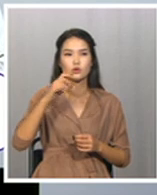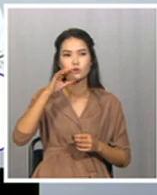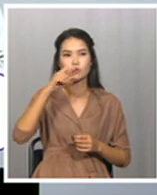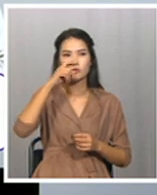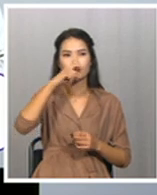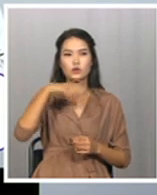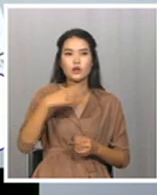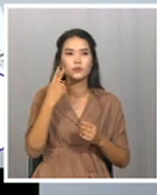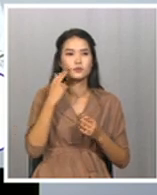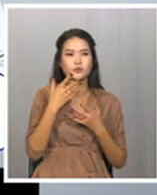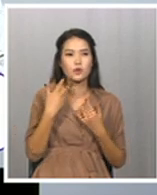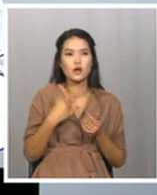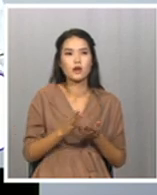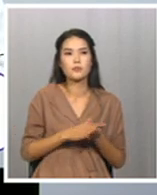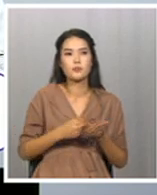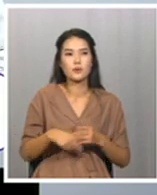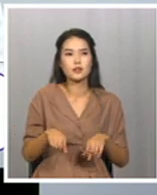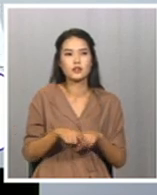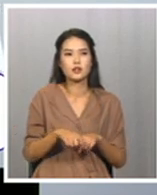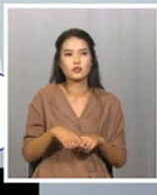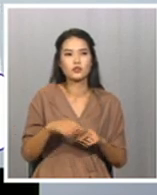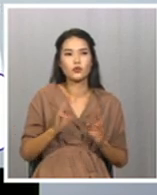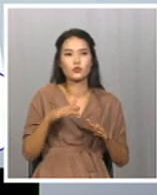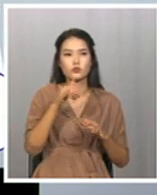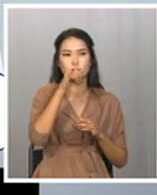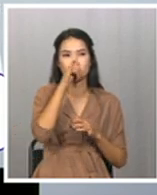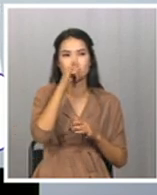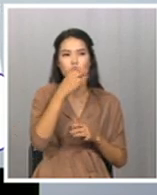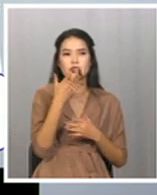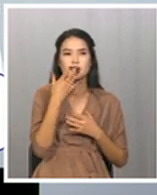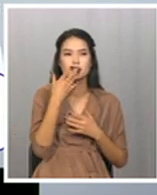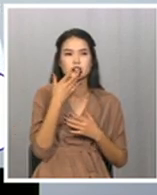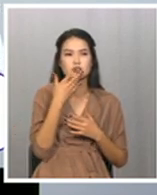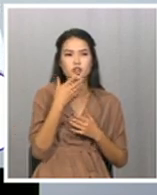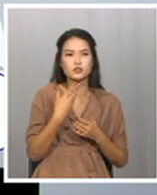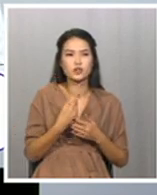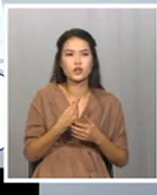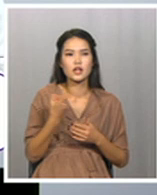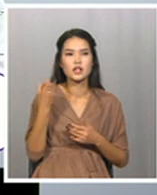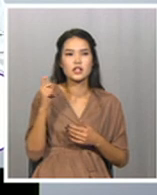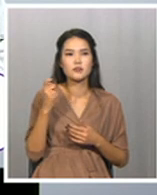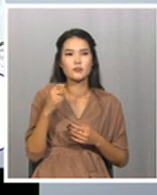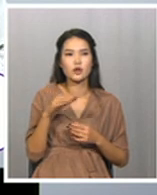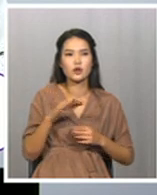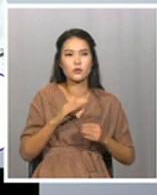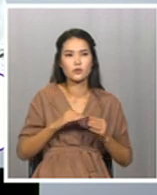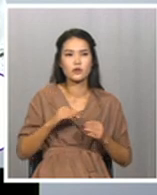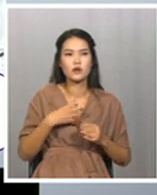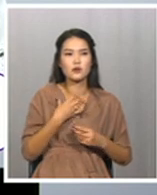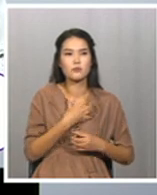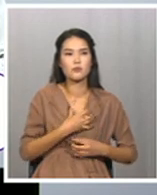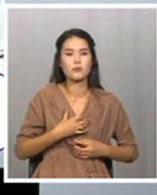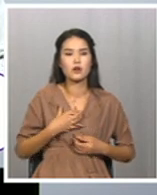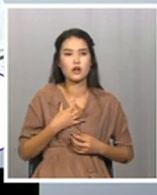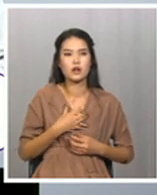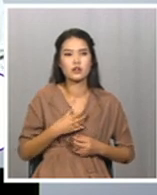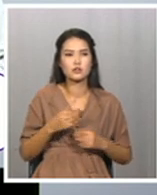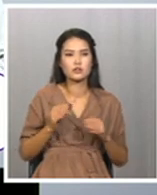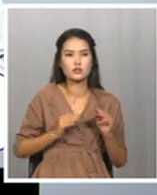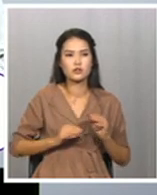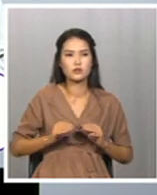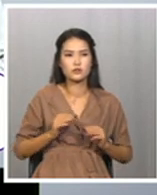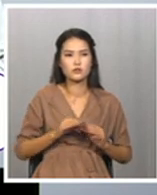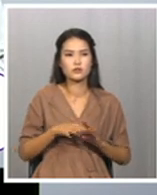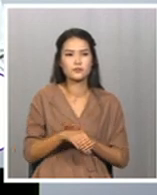түссіз, май тәрізді, ұшпайтын, сұйықтық. Химия өнеркәсібінің маңызды өнімдерінің